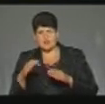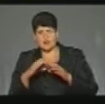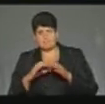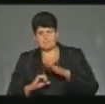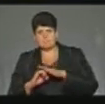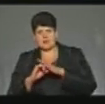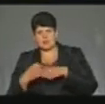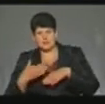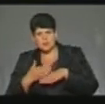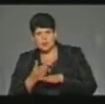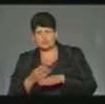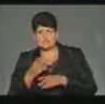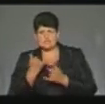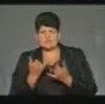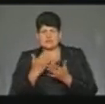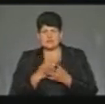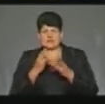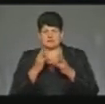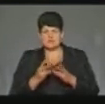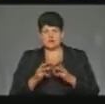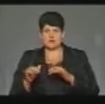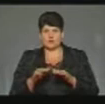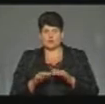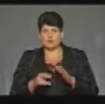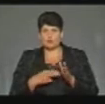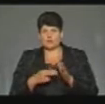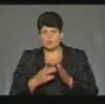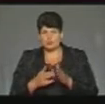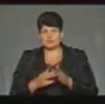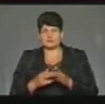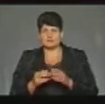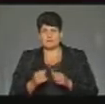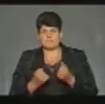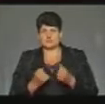лопнула, і то зараз є небезпека для руху потягів, для руху цих машин.